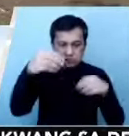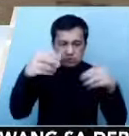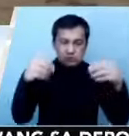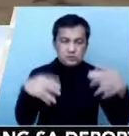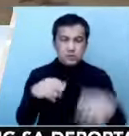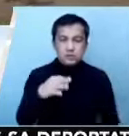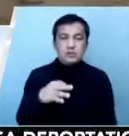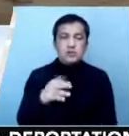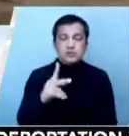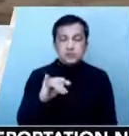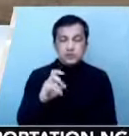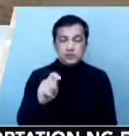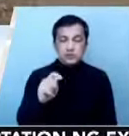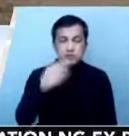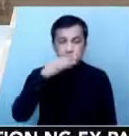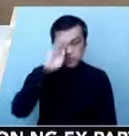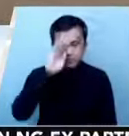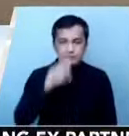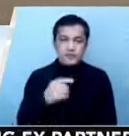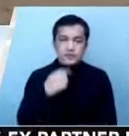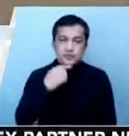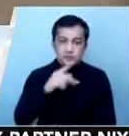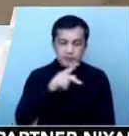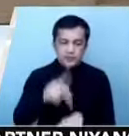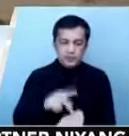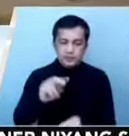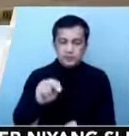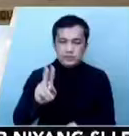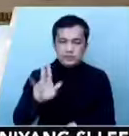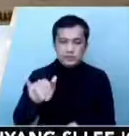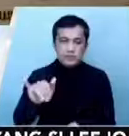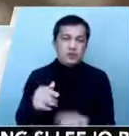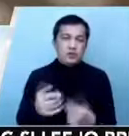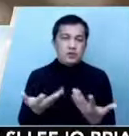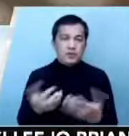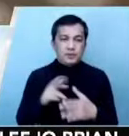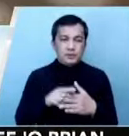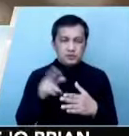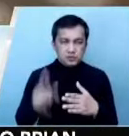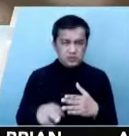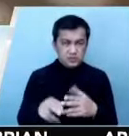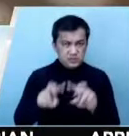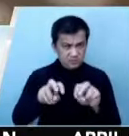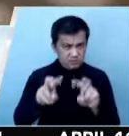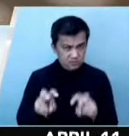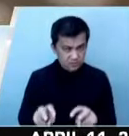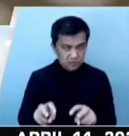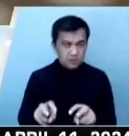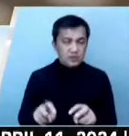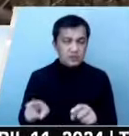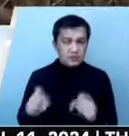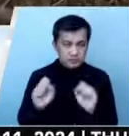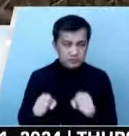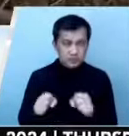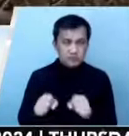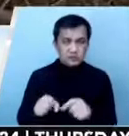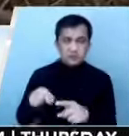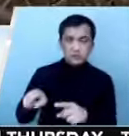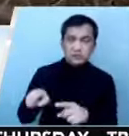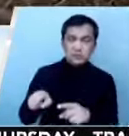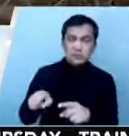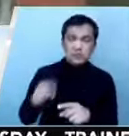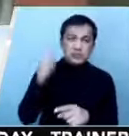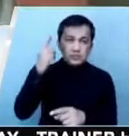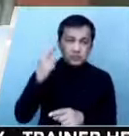naman sa Philippine Navy, wala pang resulta ang isinasagawang aircraft accident investigation na maaring magturo sa sanhi ng pagbagsak